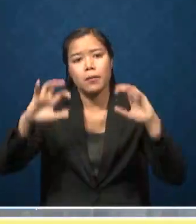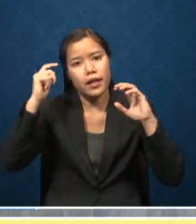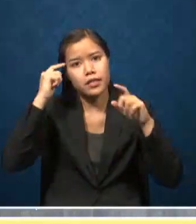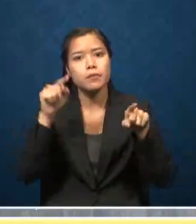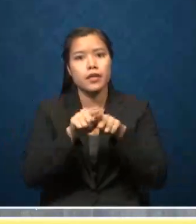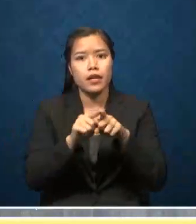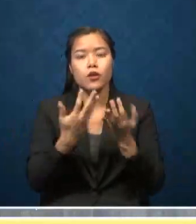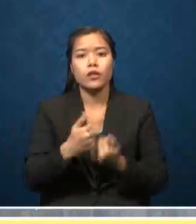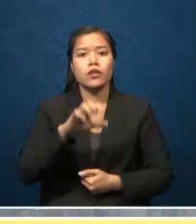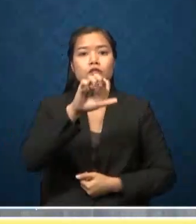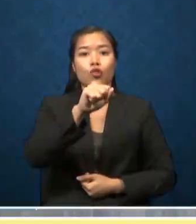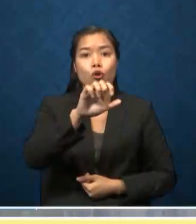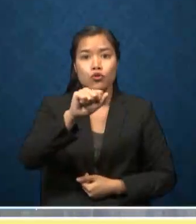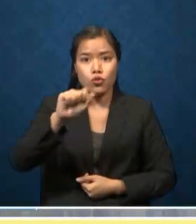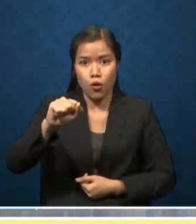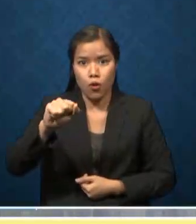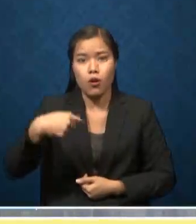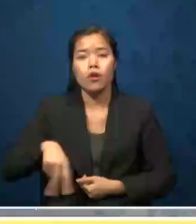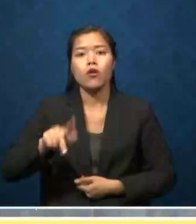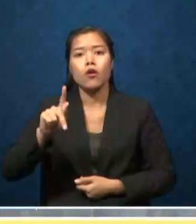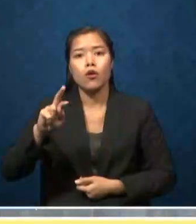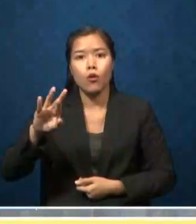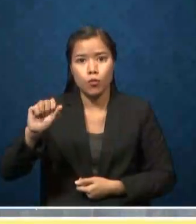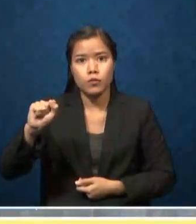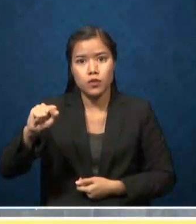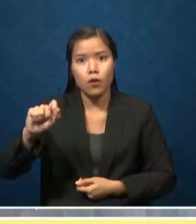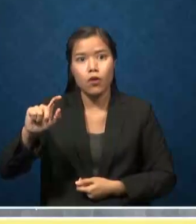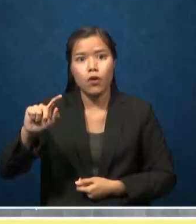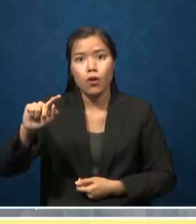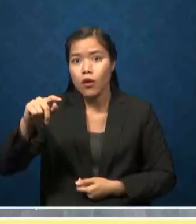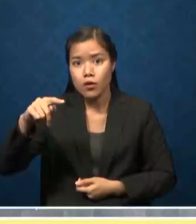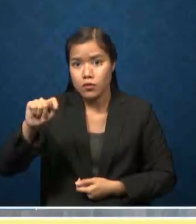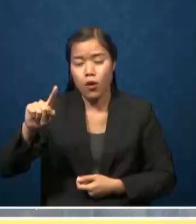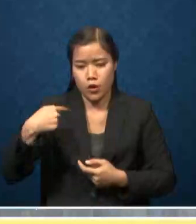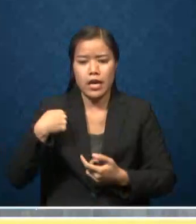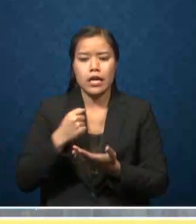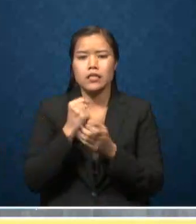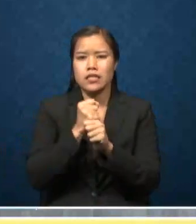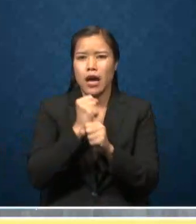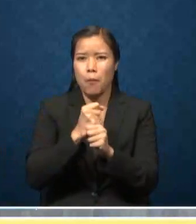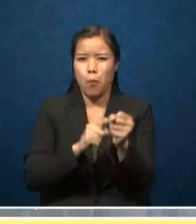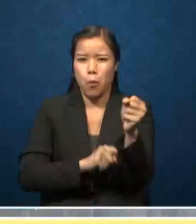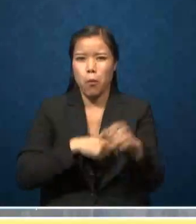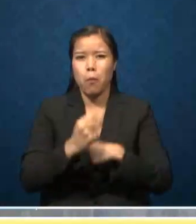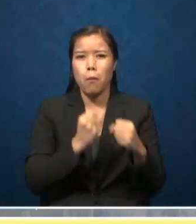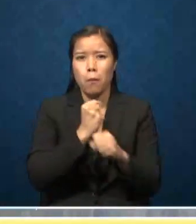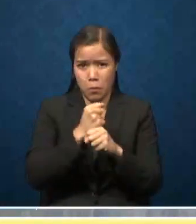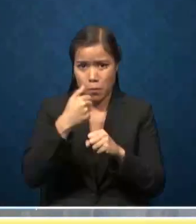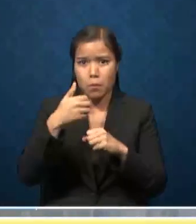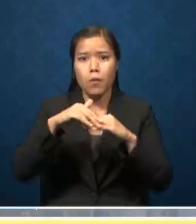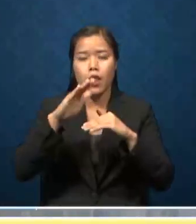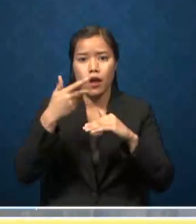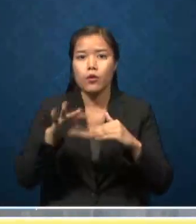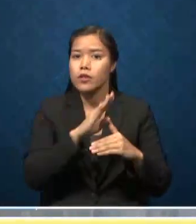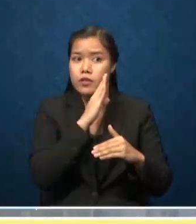กับกรมส.ฐเขาทำมาหลายเป็น 10ปีนะเพราะฉะนั้นถ้าเราเห็นว่าใช่ช่วยหนุนเพราะท่านอยากได้ระบบข้อมูล